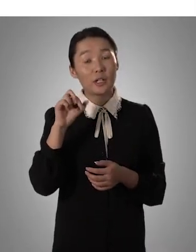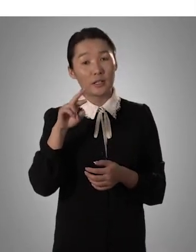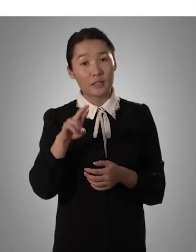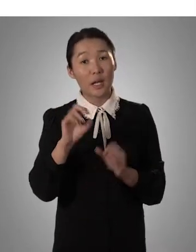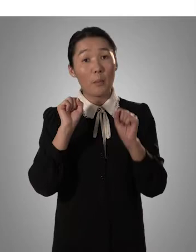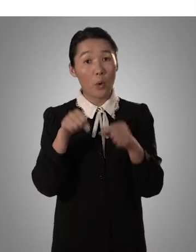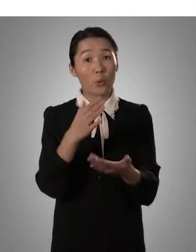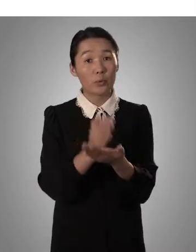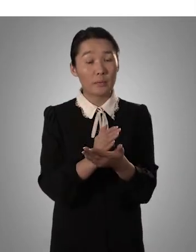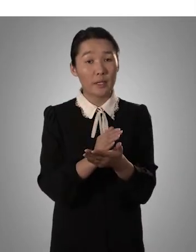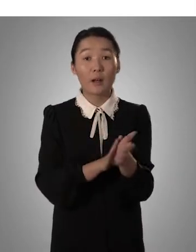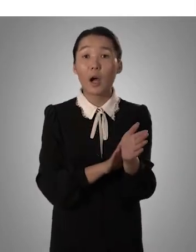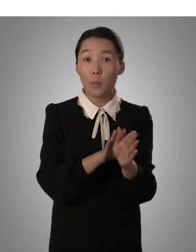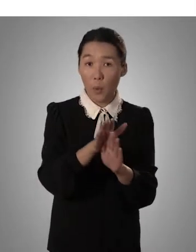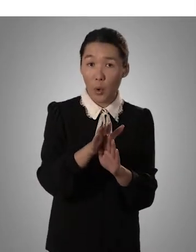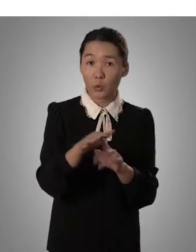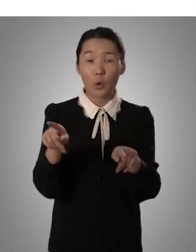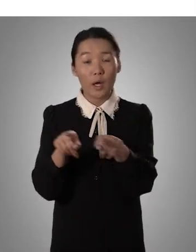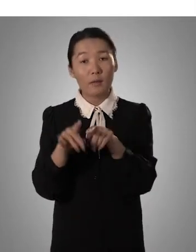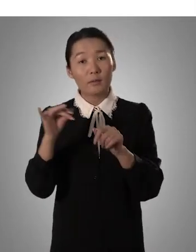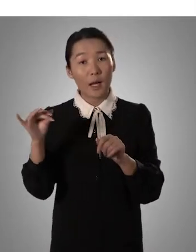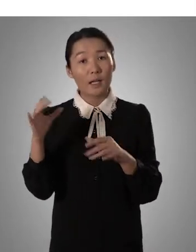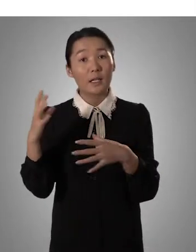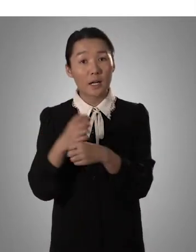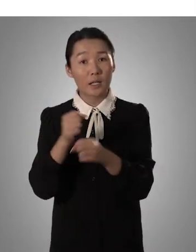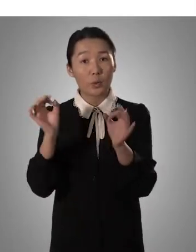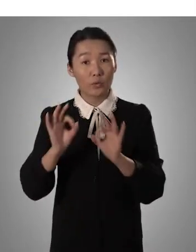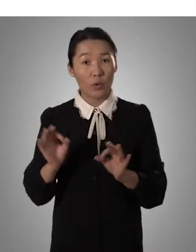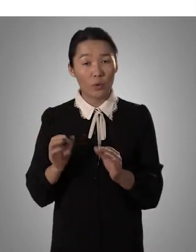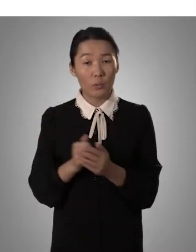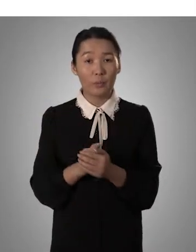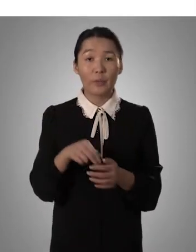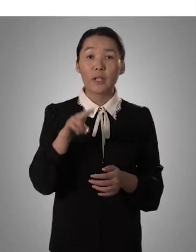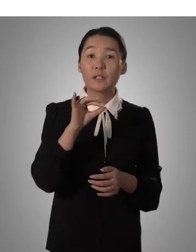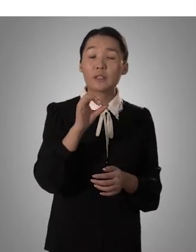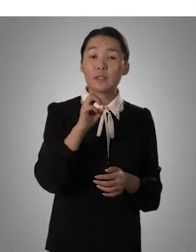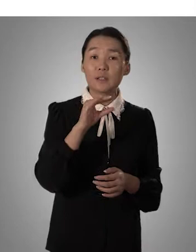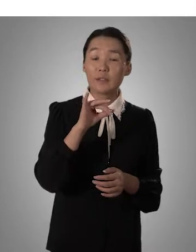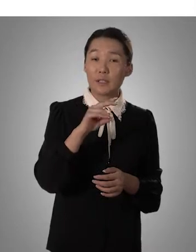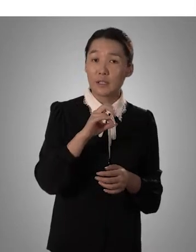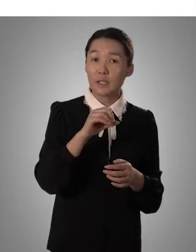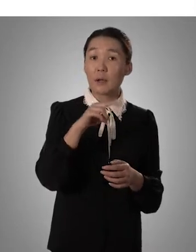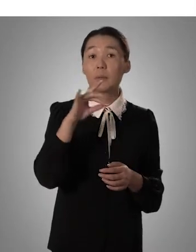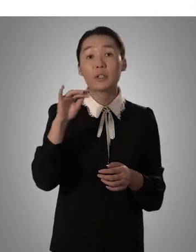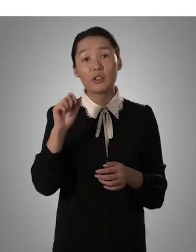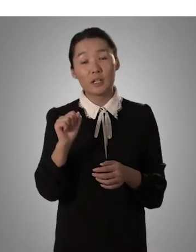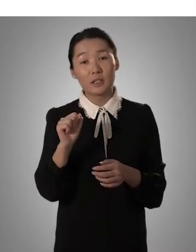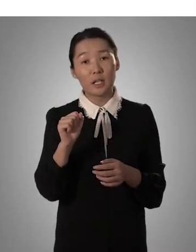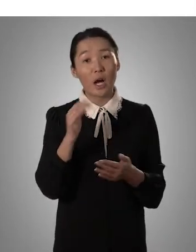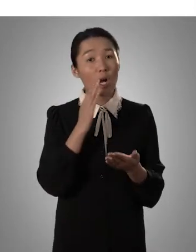полную так и краткую форму действительные причастия имеют только